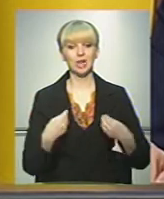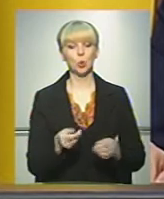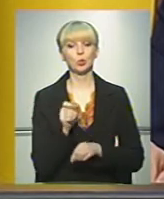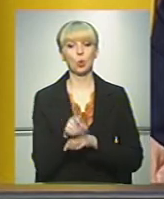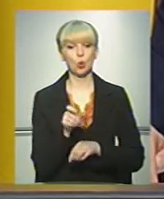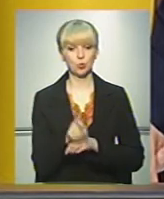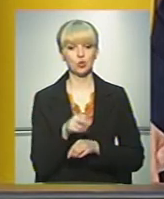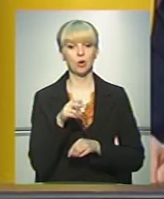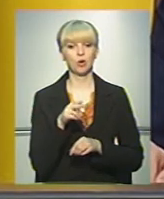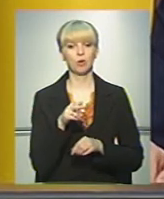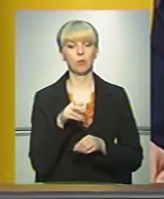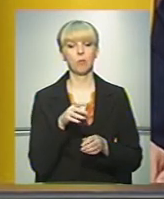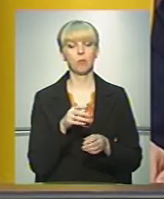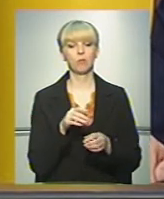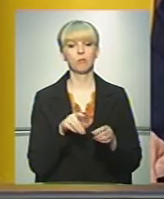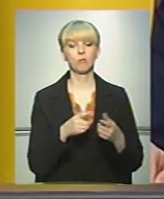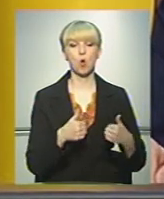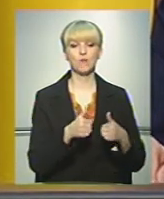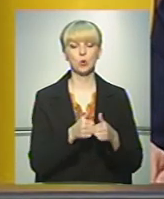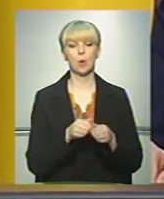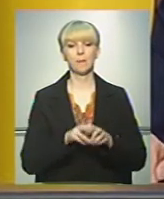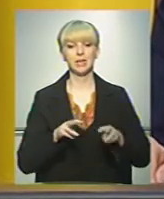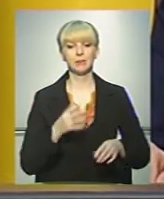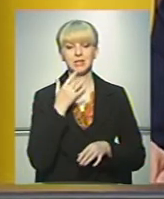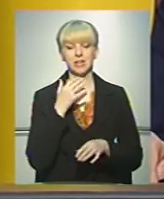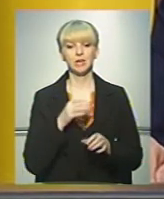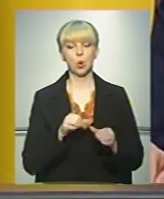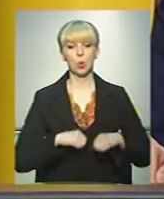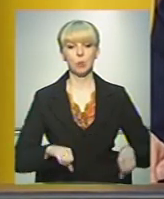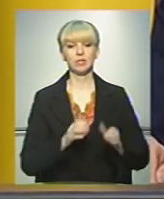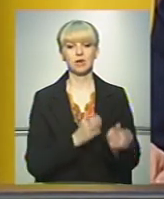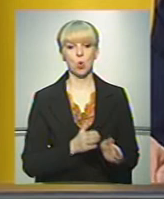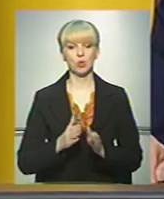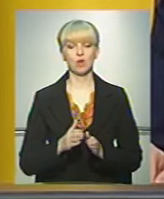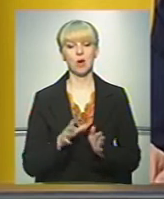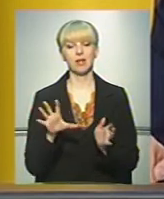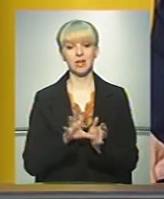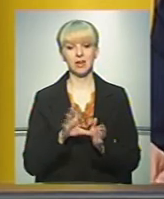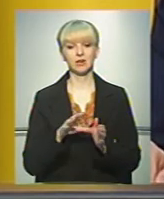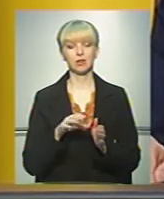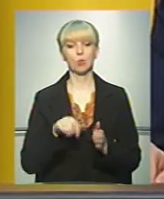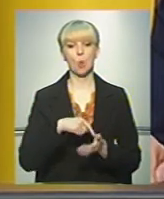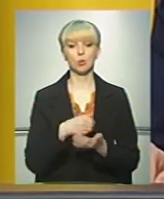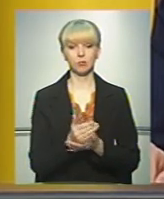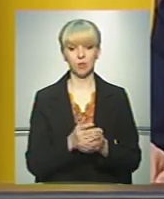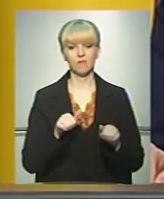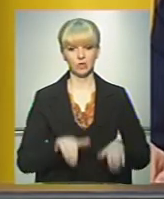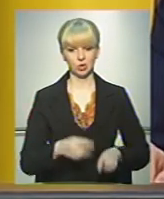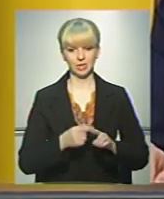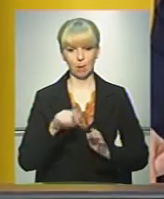доручення профільному міністру і Національній комісії з регулювання енергетики і комунальних послуг вирішити це